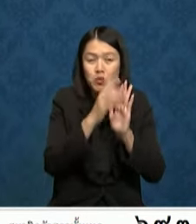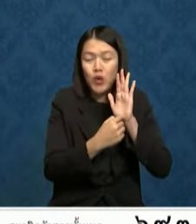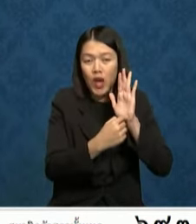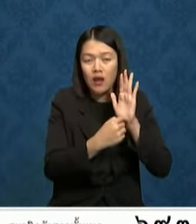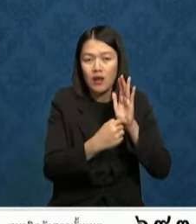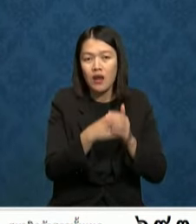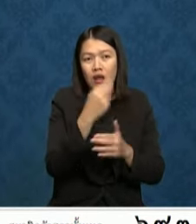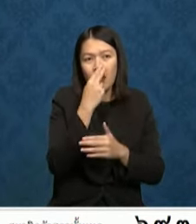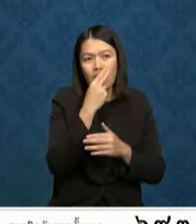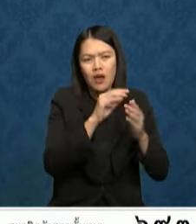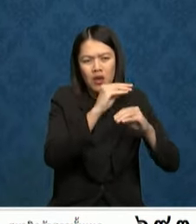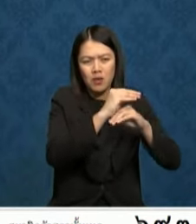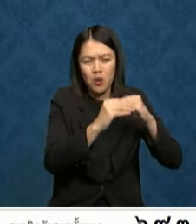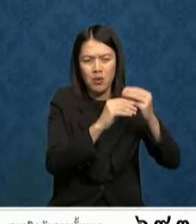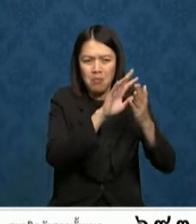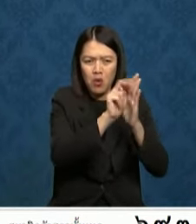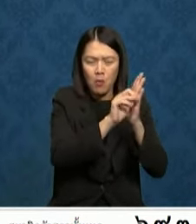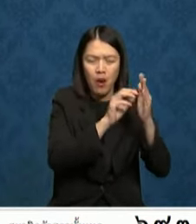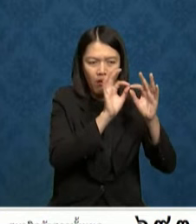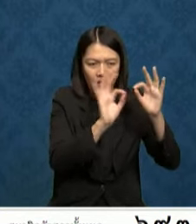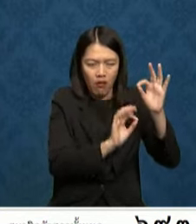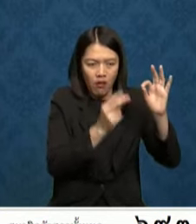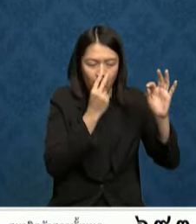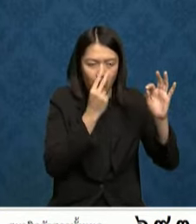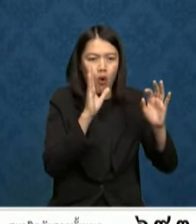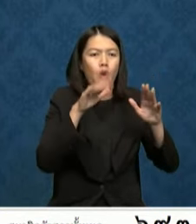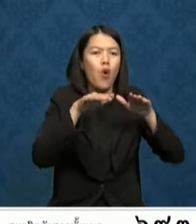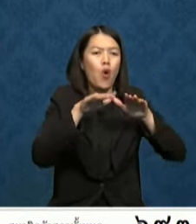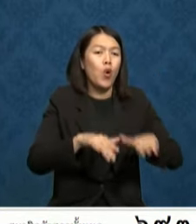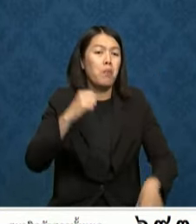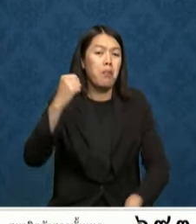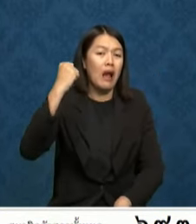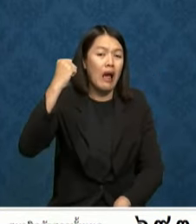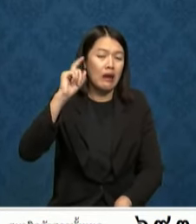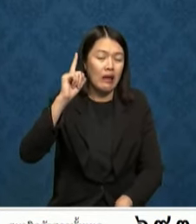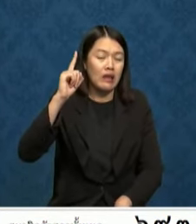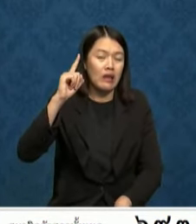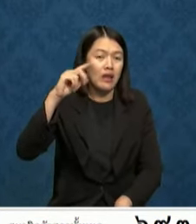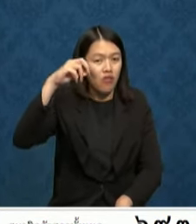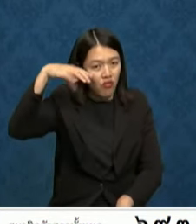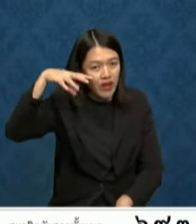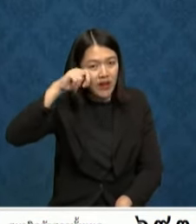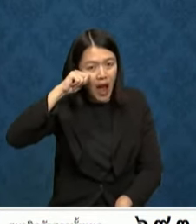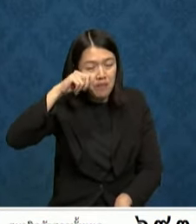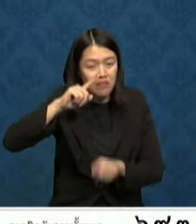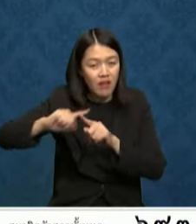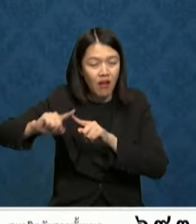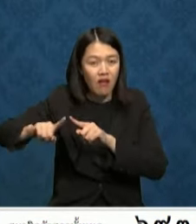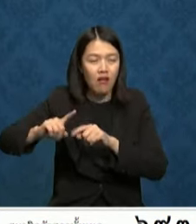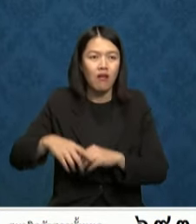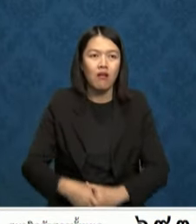อย่างพอเห็นเขียนนโยบายอย่างนี้ไปปั๊บเราก็คิดได้ทันทีจะลดค่าพลังงานยังไงผมอยากจะเรียนท่านครับ